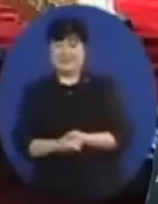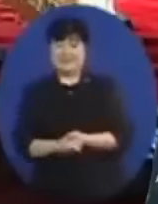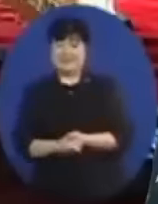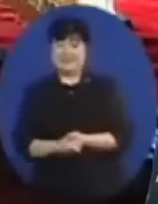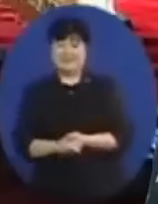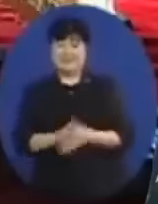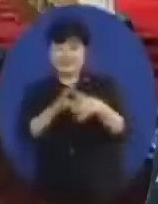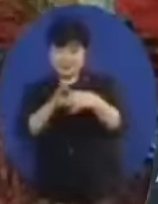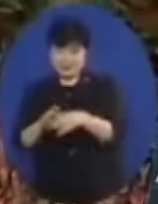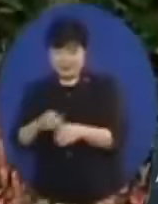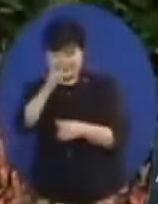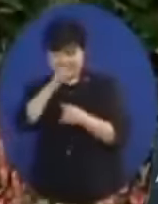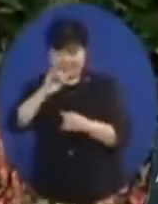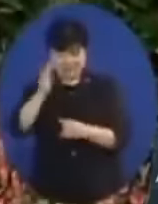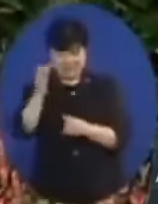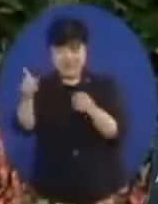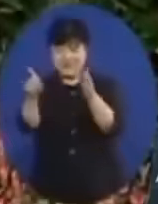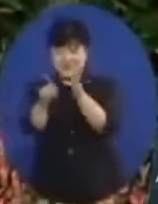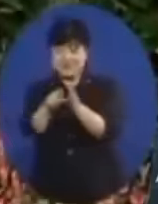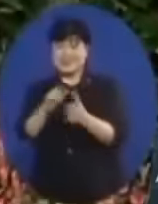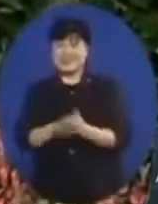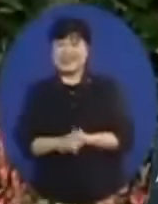그로써 선한 사람이 되는 것입니다.